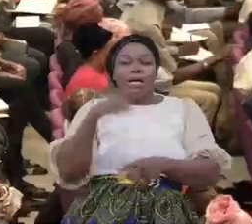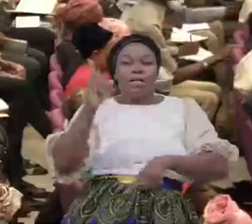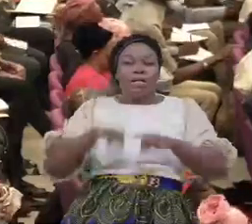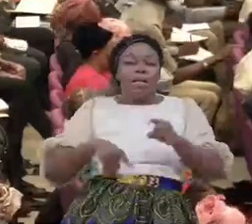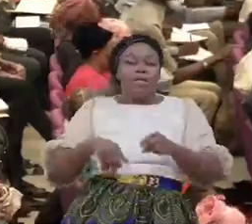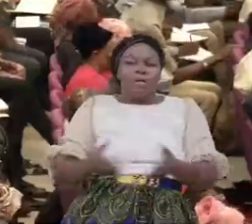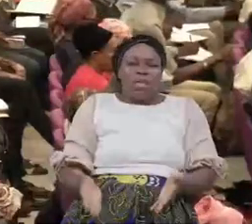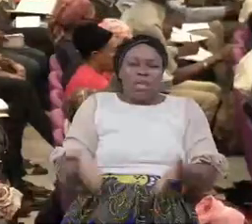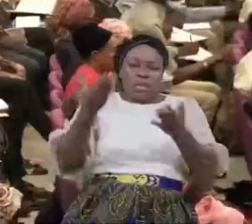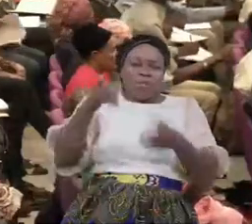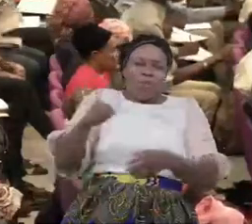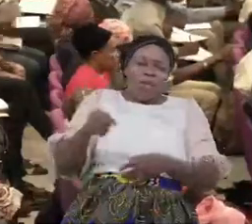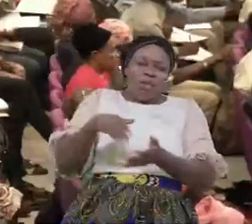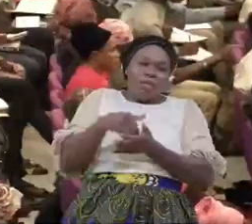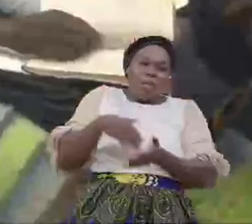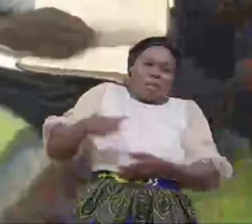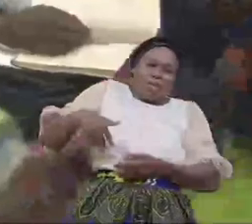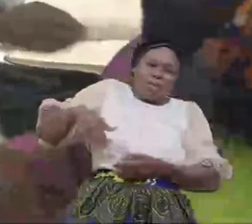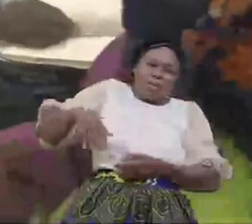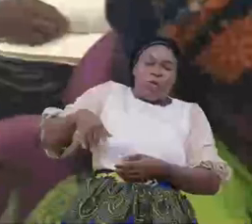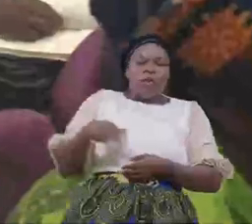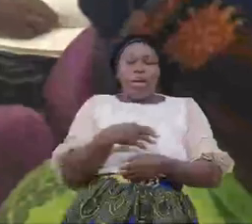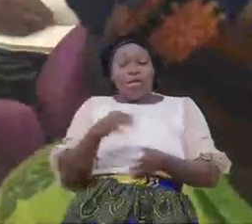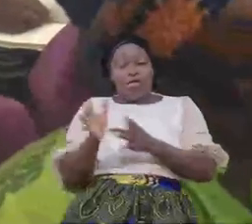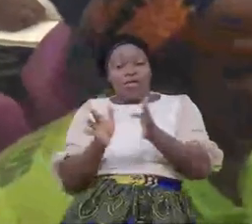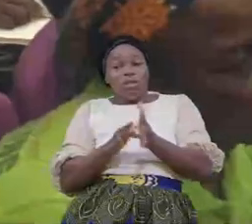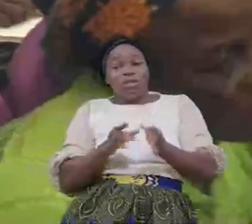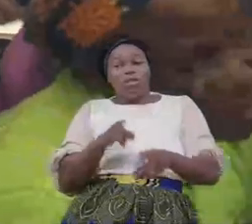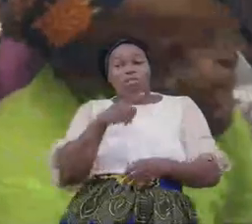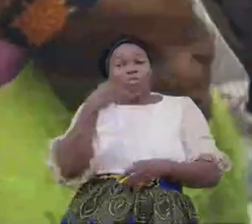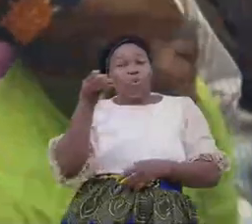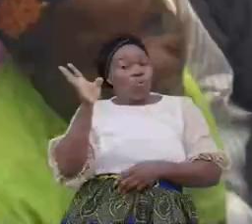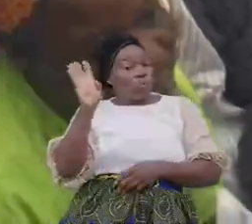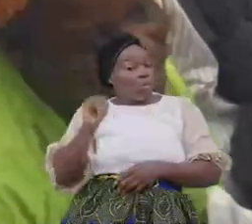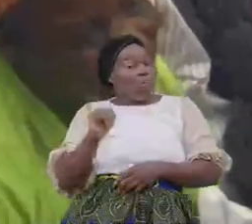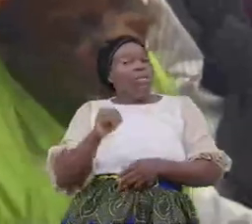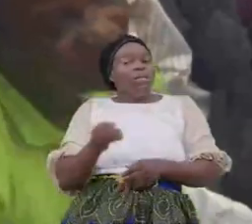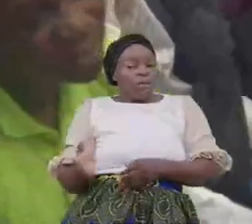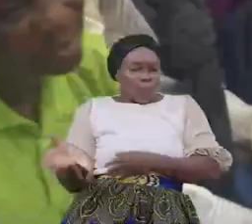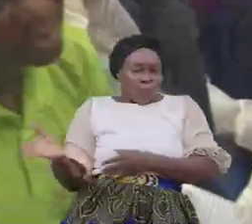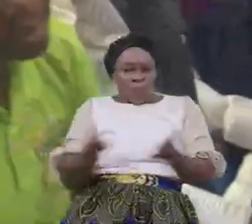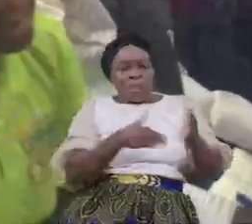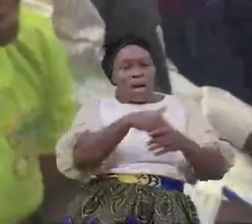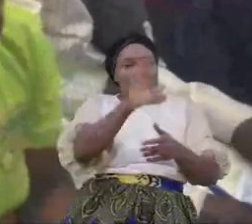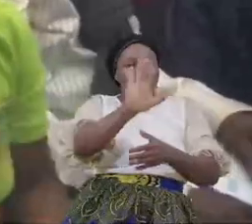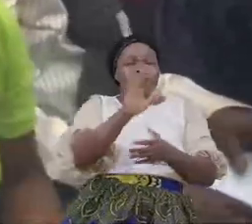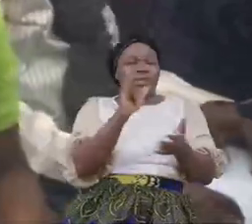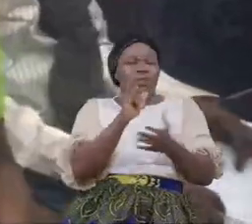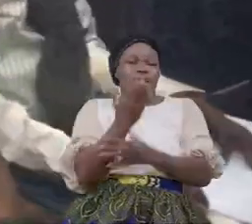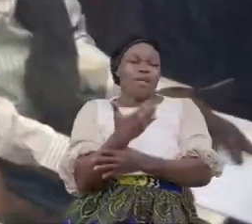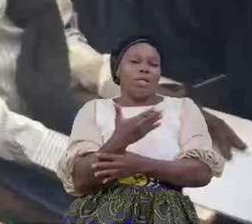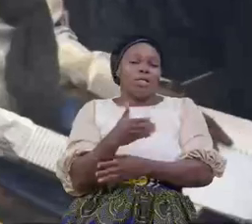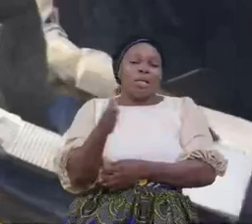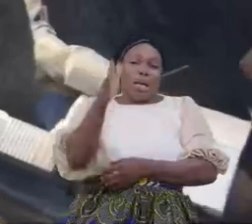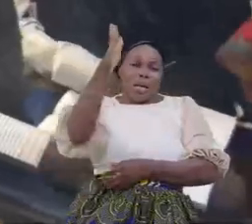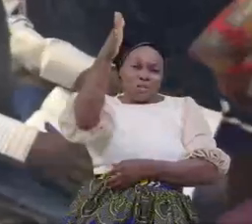les pieds secs ne peuvent pas marcher. Jésus a dit, étends ta main. Et l'homme n'a pas dit, pourquoi je vais étendre ma main? Je n'ai pas utilisé la